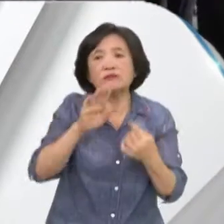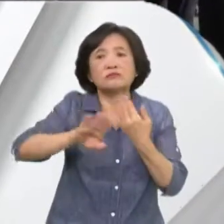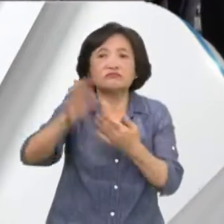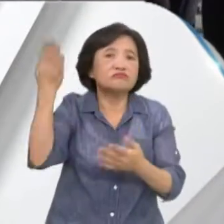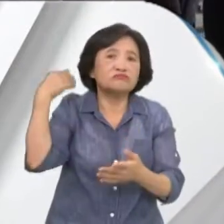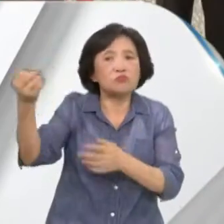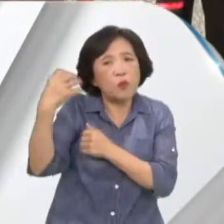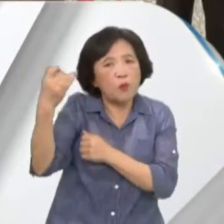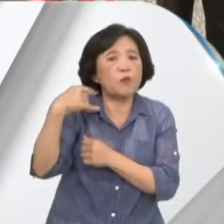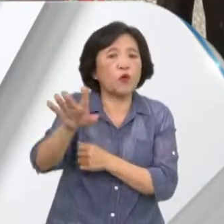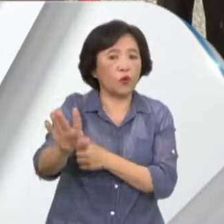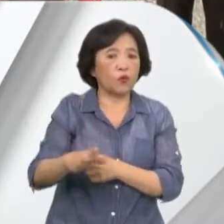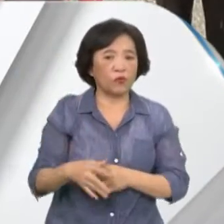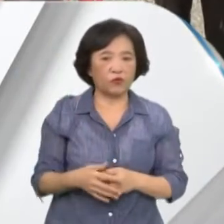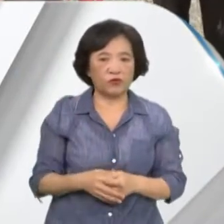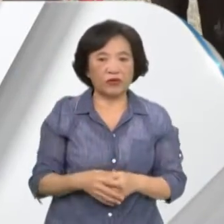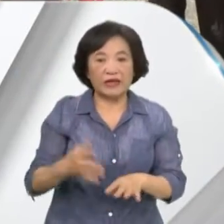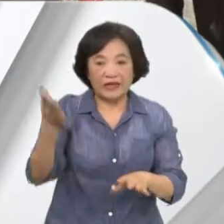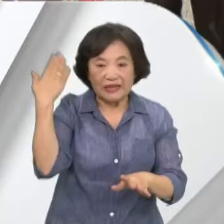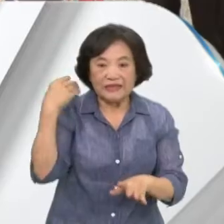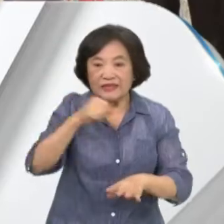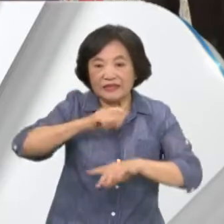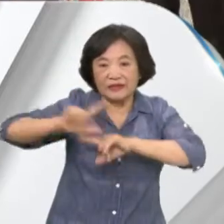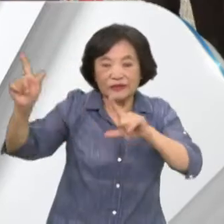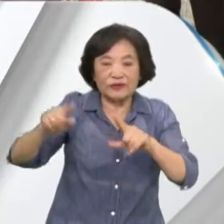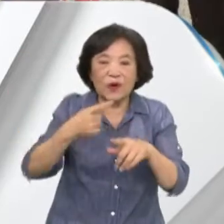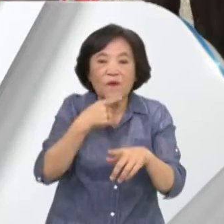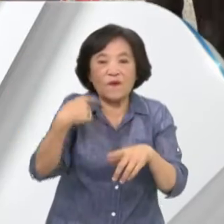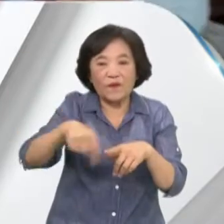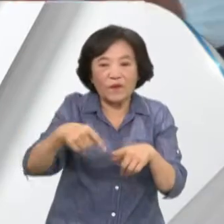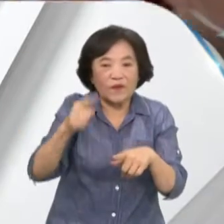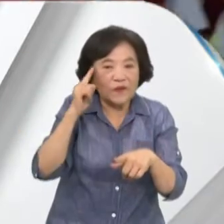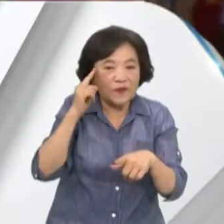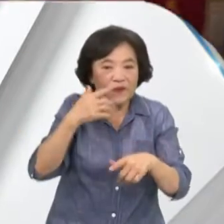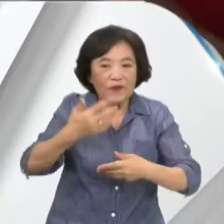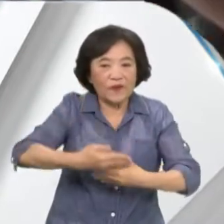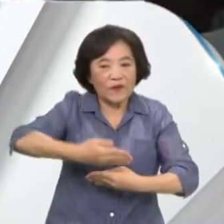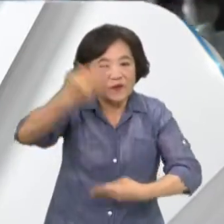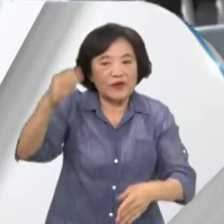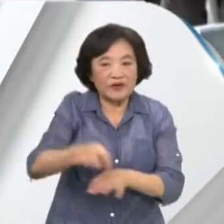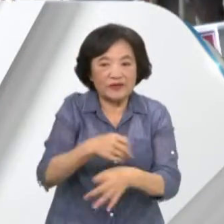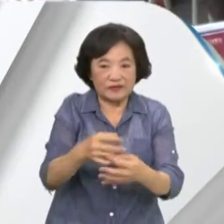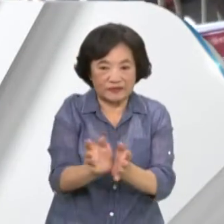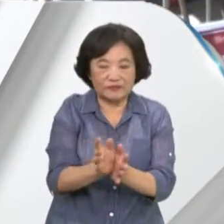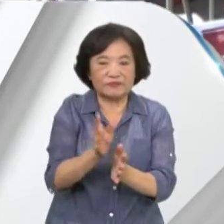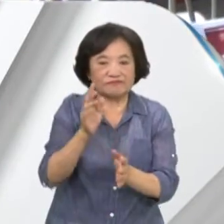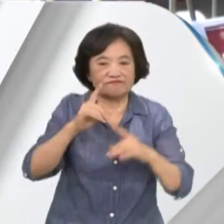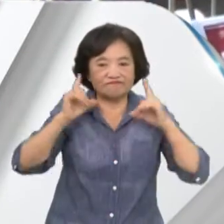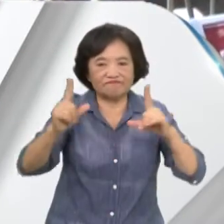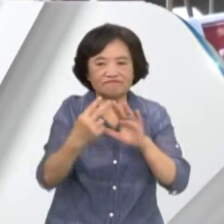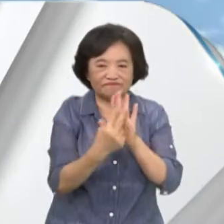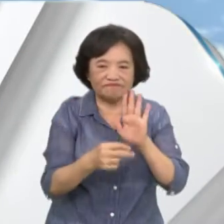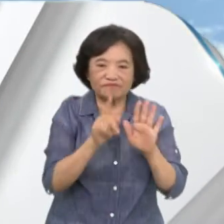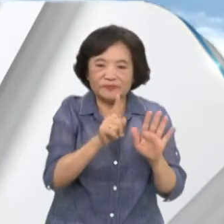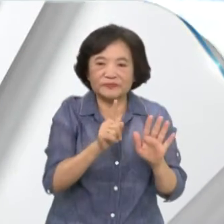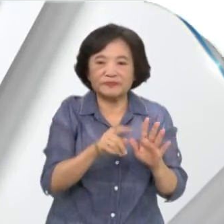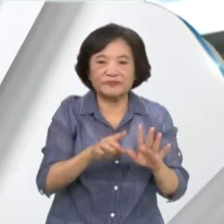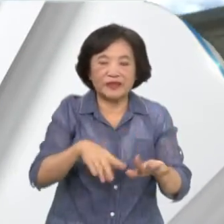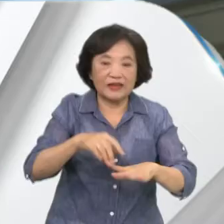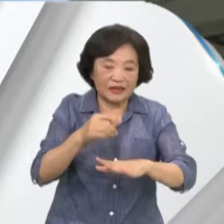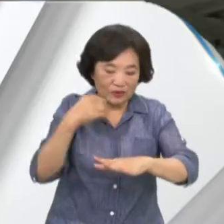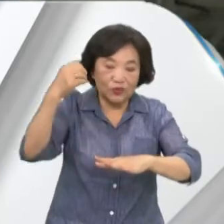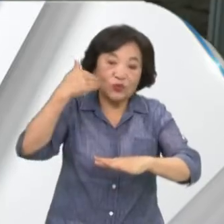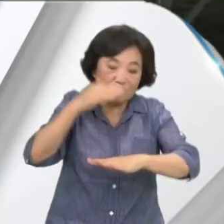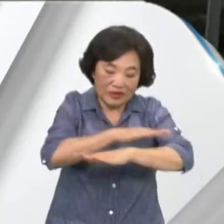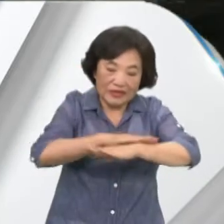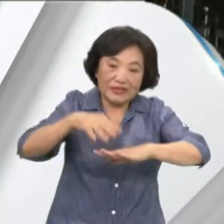前人家就一直讲。 之前都推动参加枫叶天的延期开幕的经济部能源局，才出面澄清，说一条能光